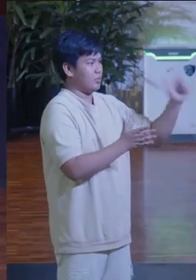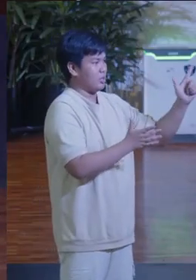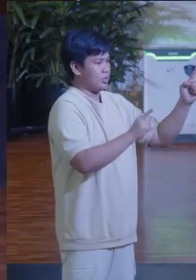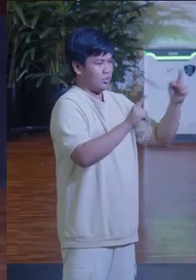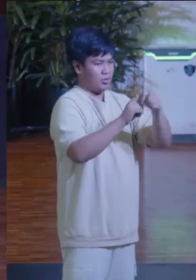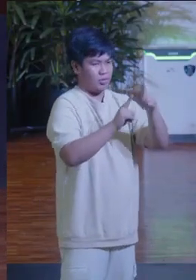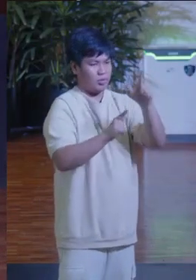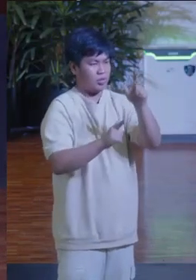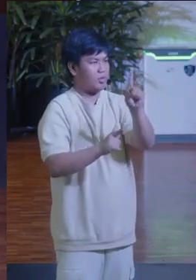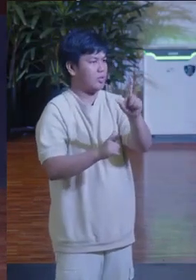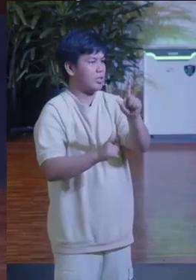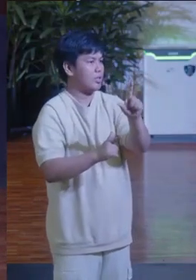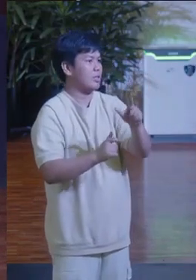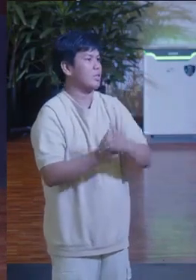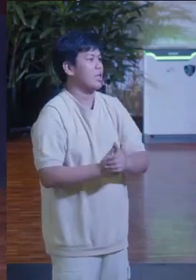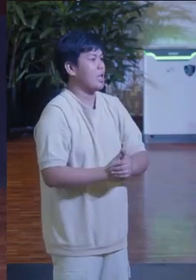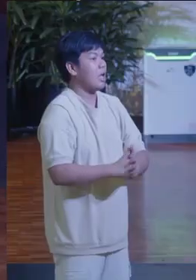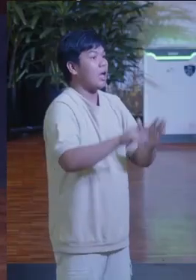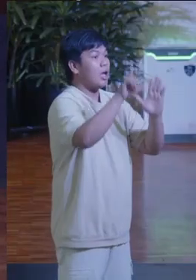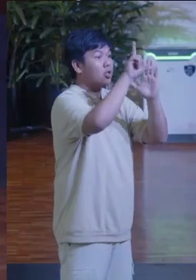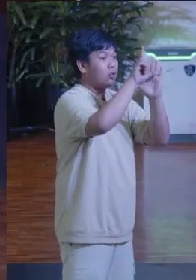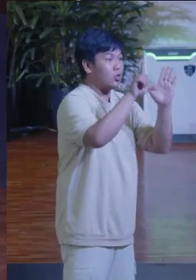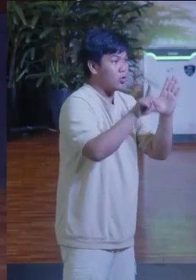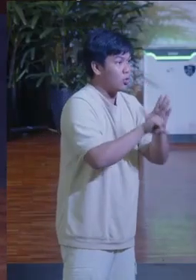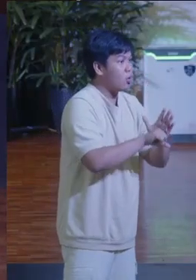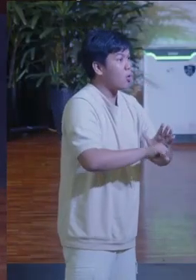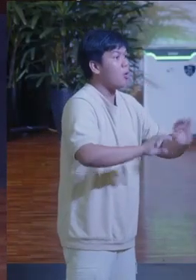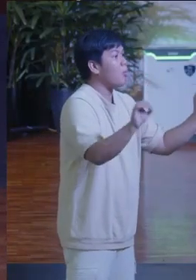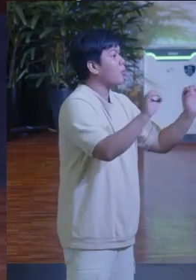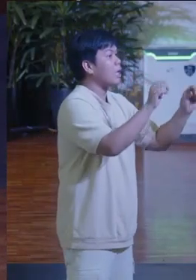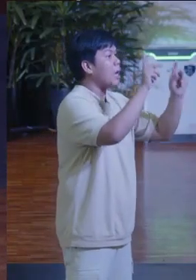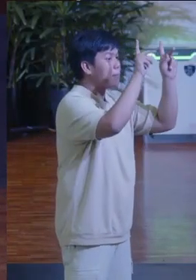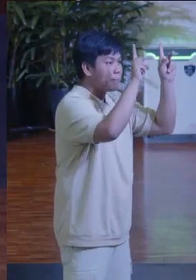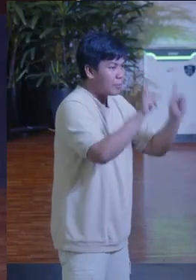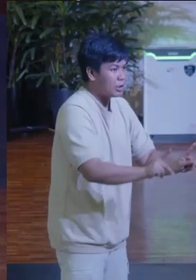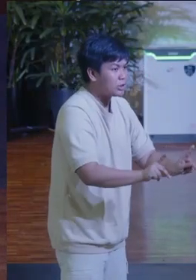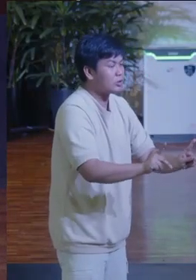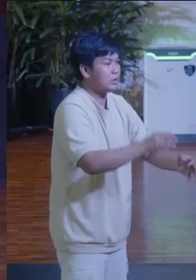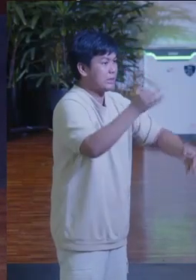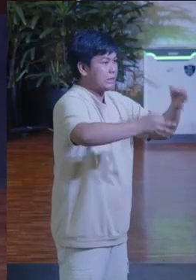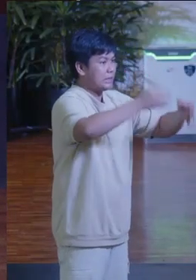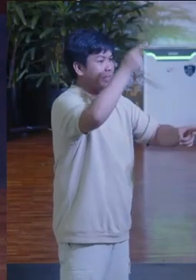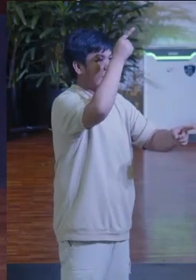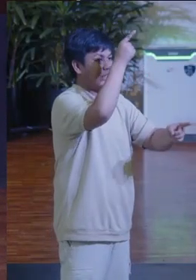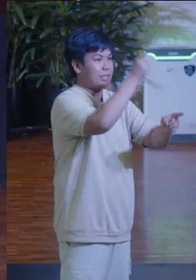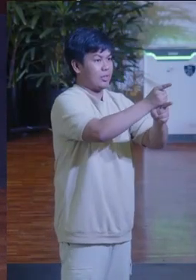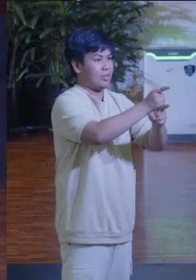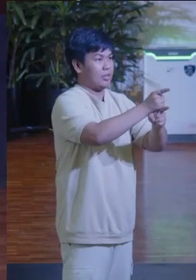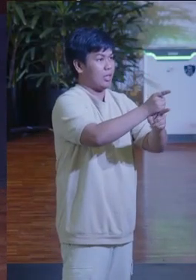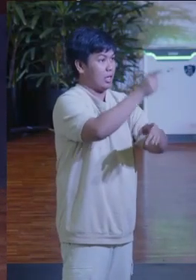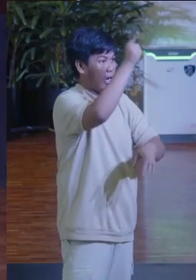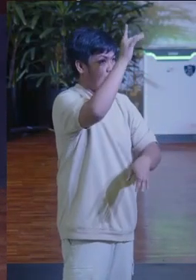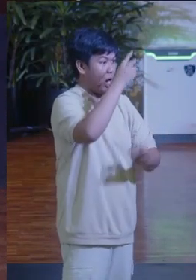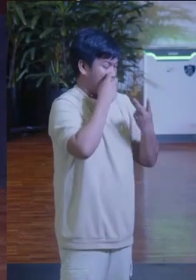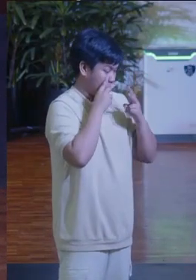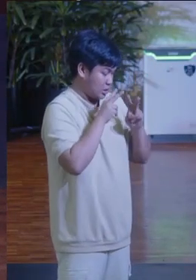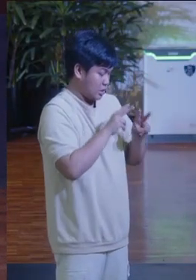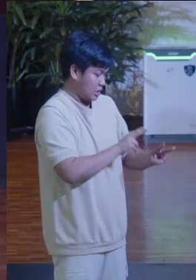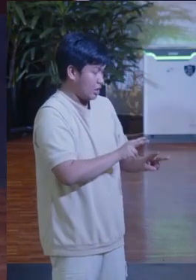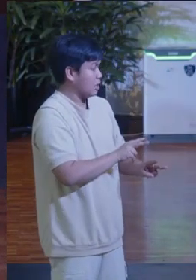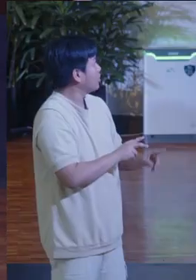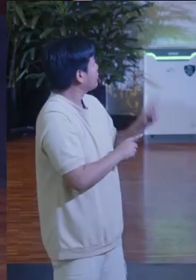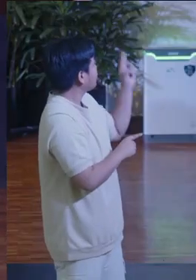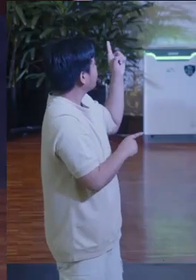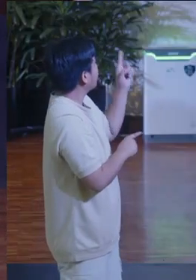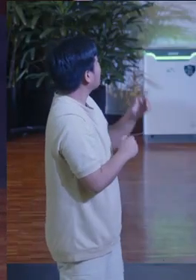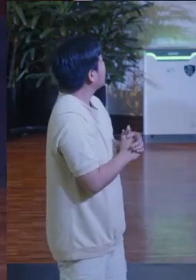3:20-21, for by works of the law, no human being will be justified in his sight, since through the law comes